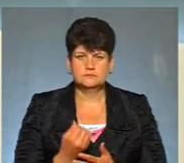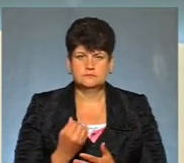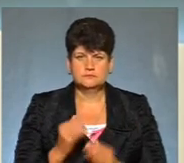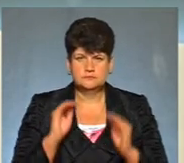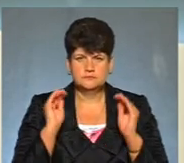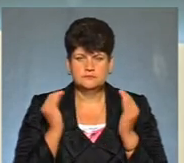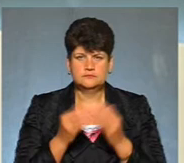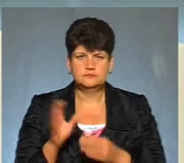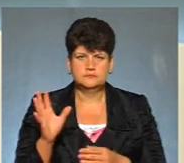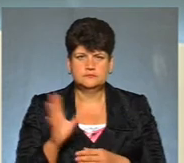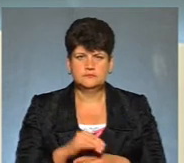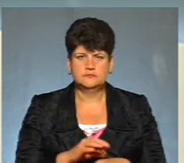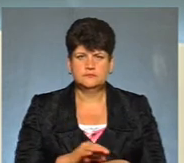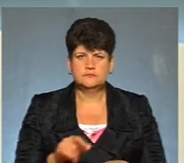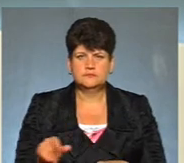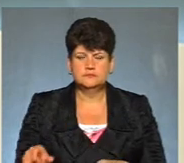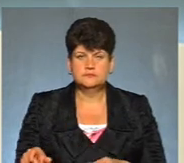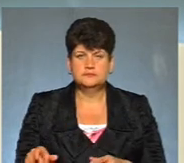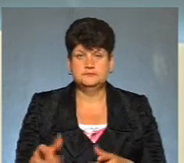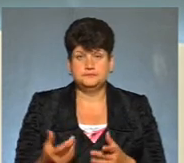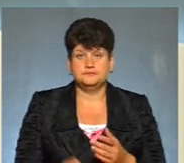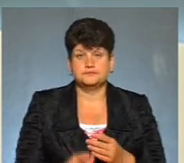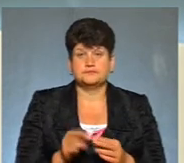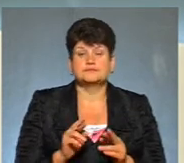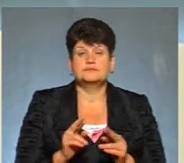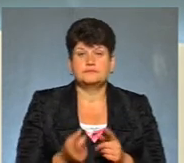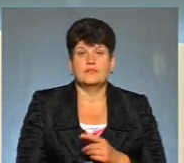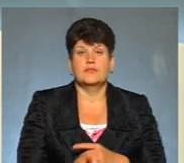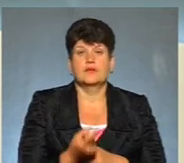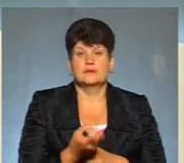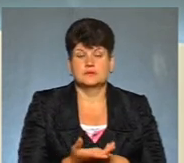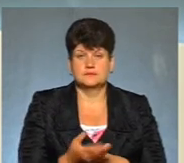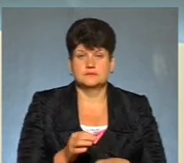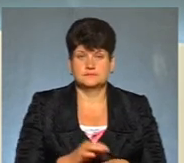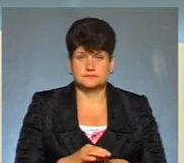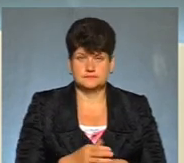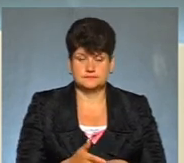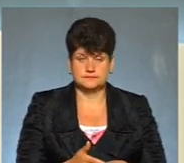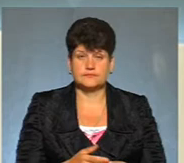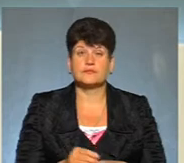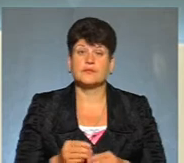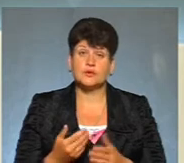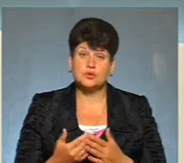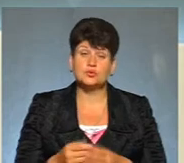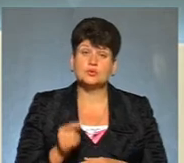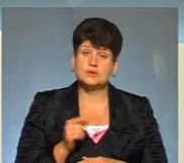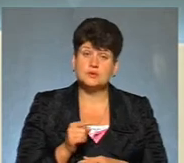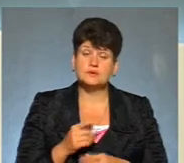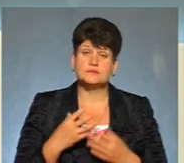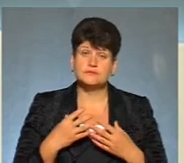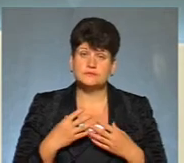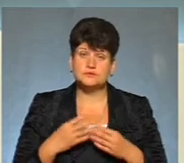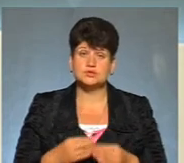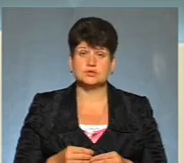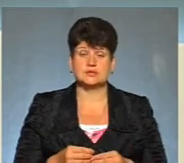ізолювати всіх підозрілих в якості джерела чи в якості хворих. Тобто там вже при цьому